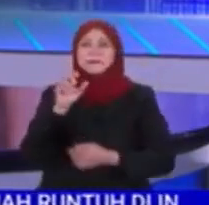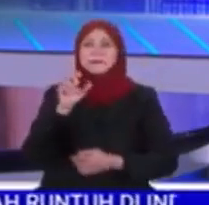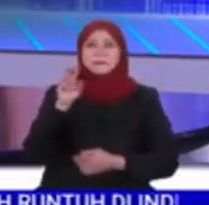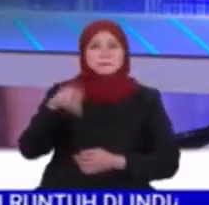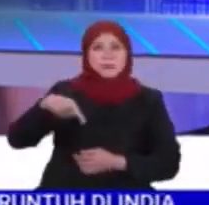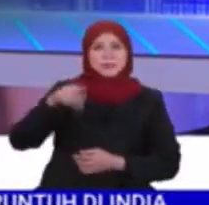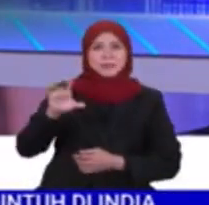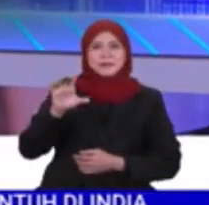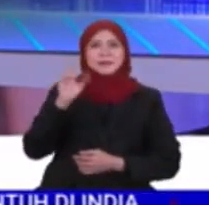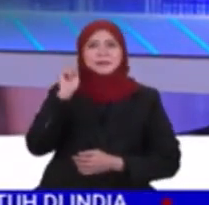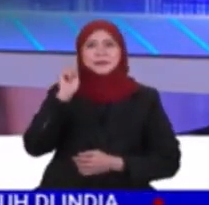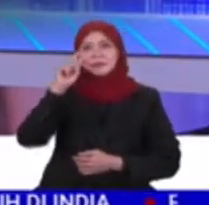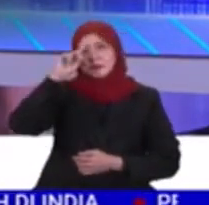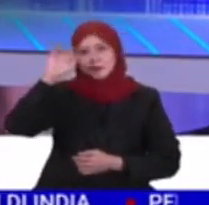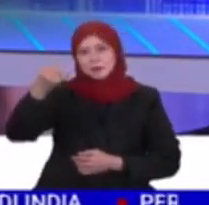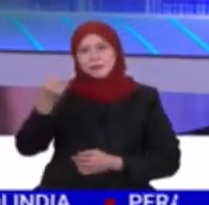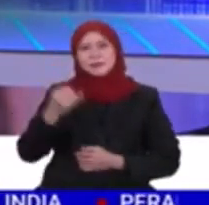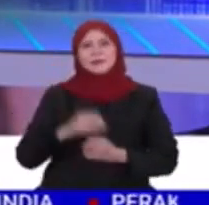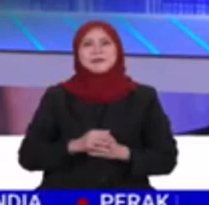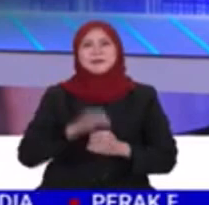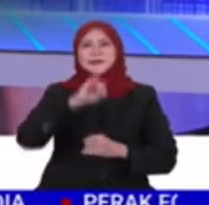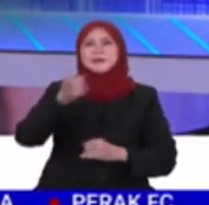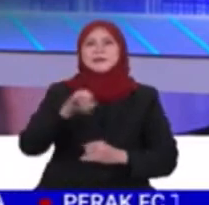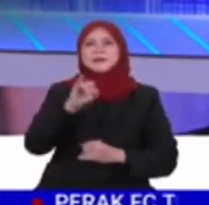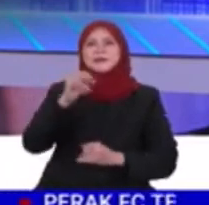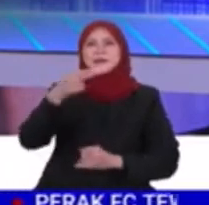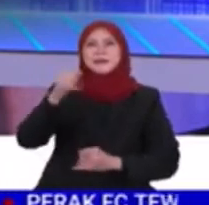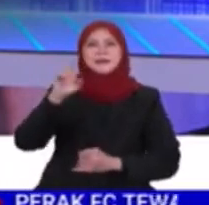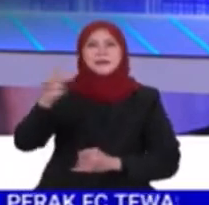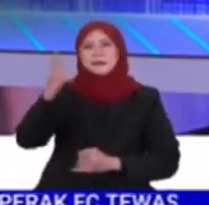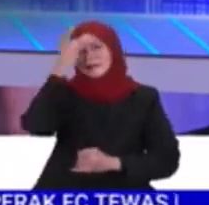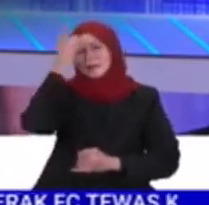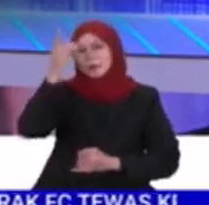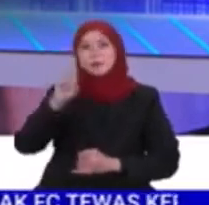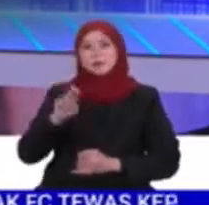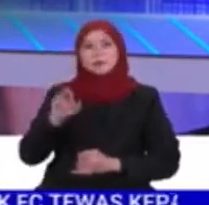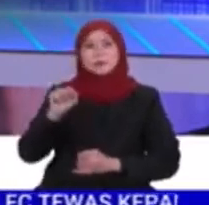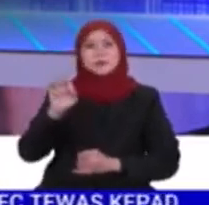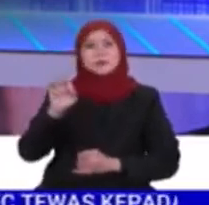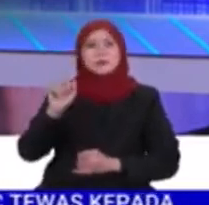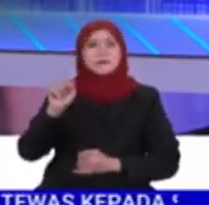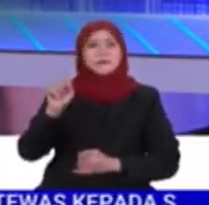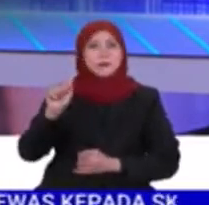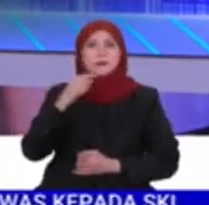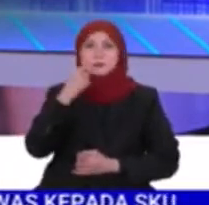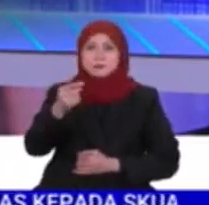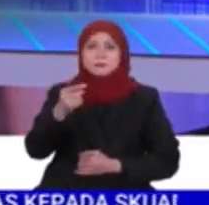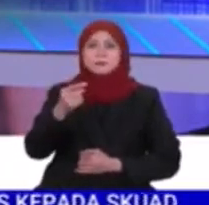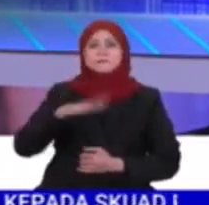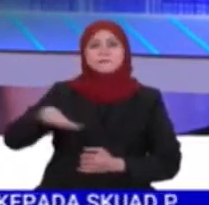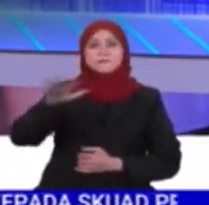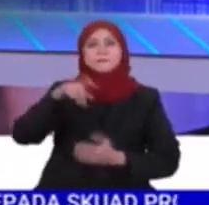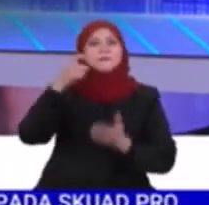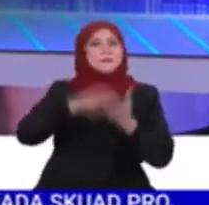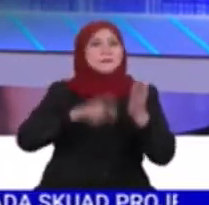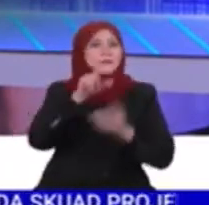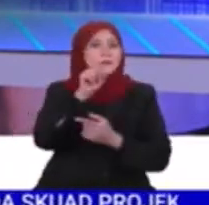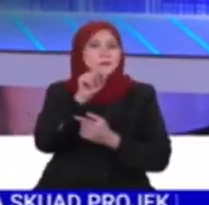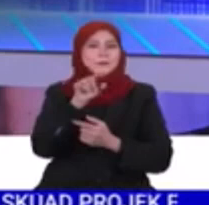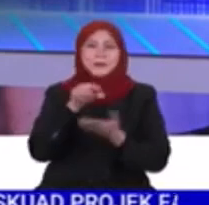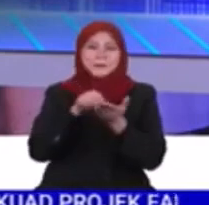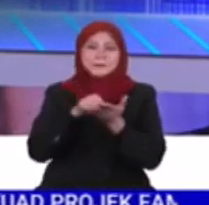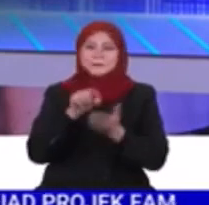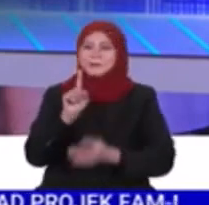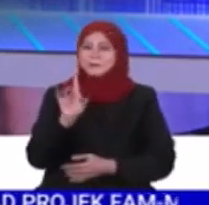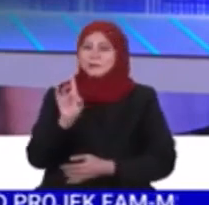gantian pasukan khas jihad tangan inflasi Dato Sri Musthafa Muhammad berkata pura the harga ayam ketika ini adalah delapan